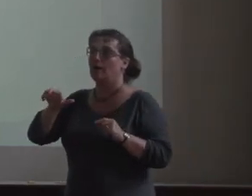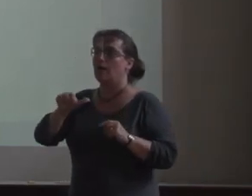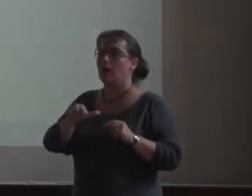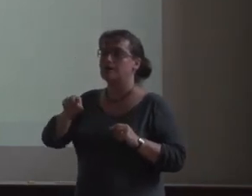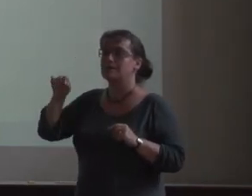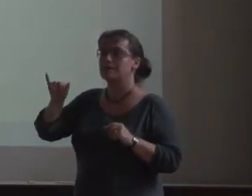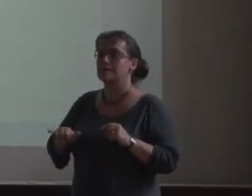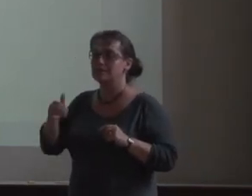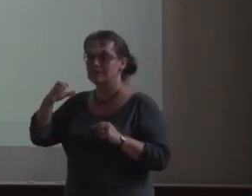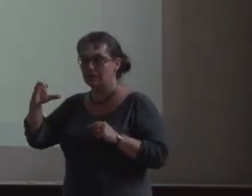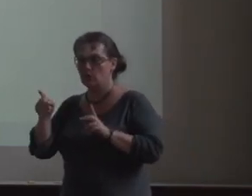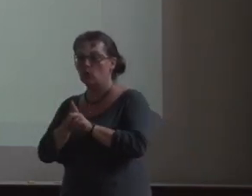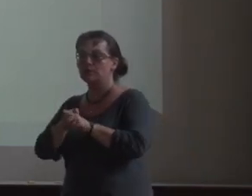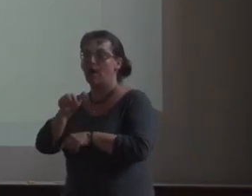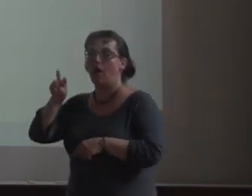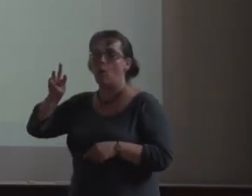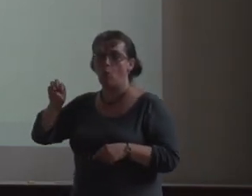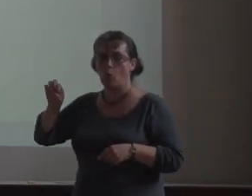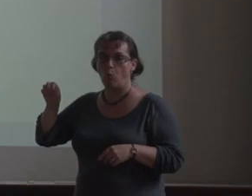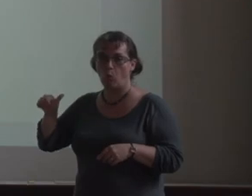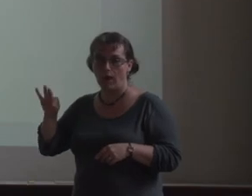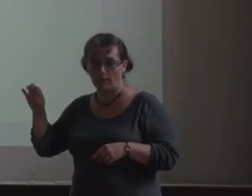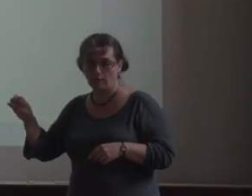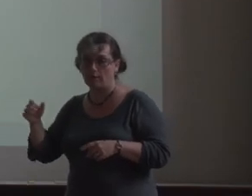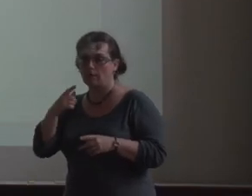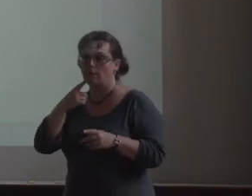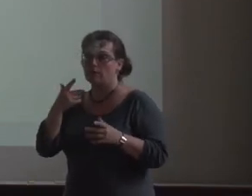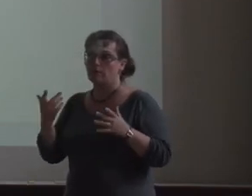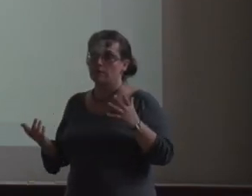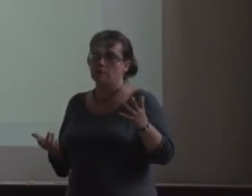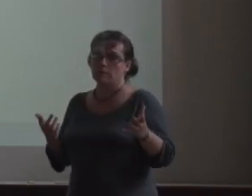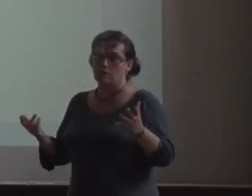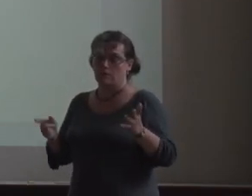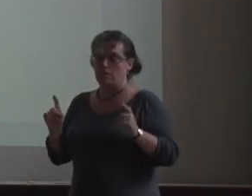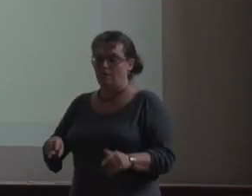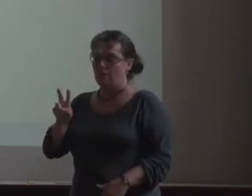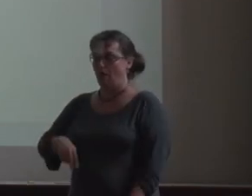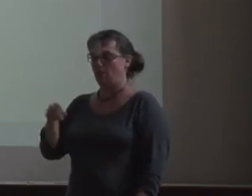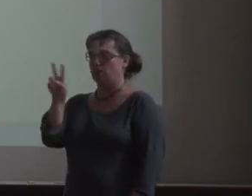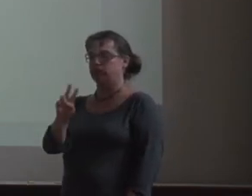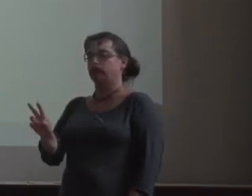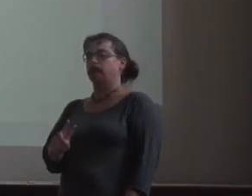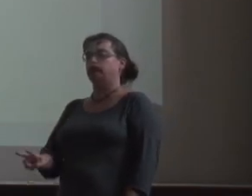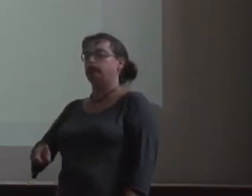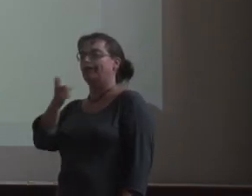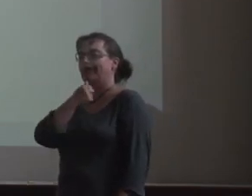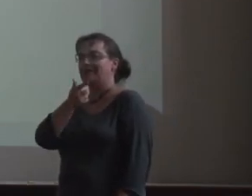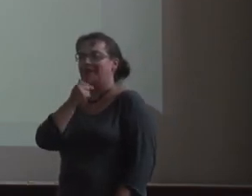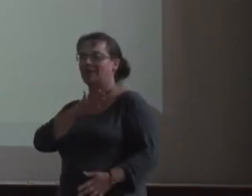on a quelque chose qui est très lisible et qui est très... beaucoup plus plaisant à lire.